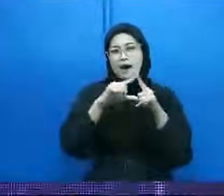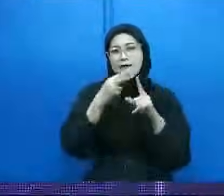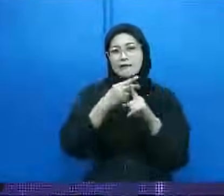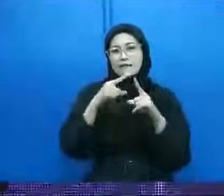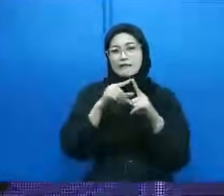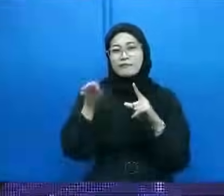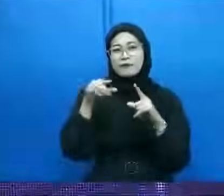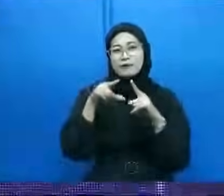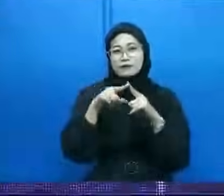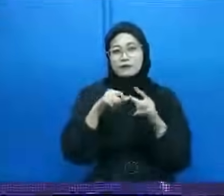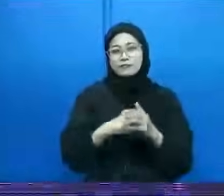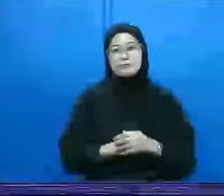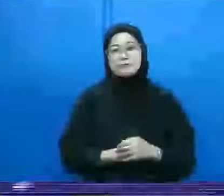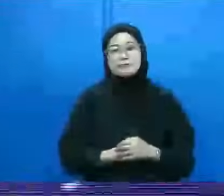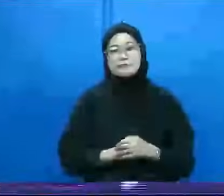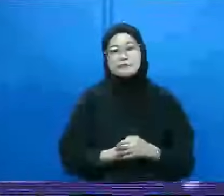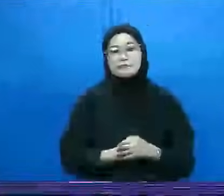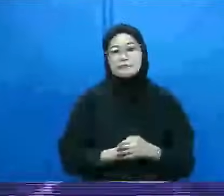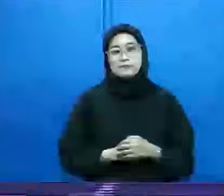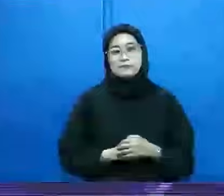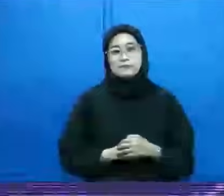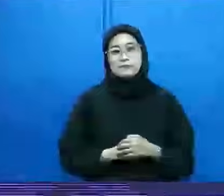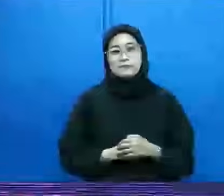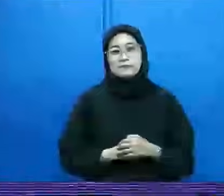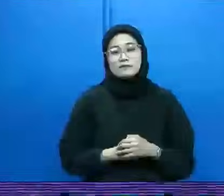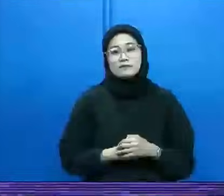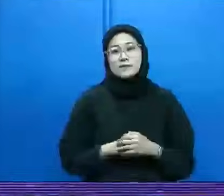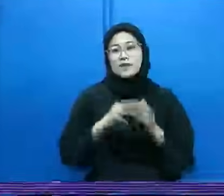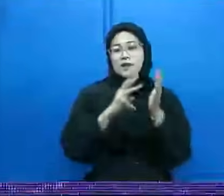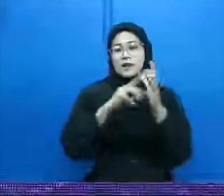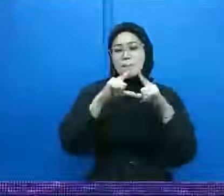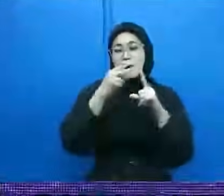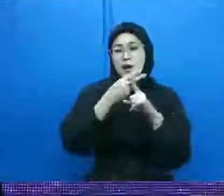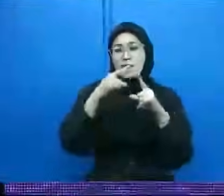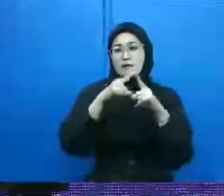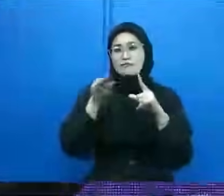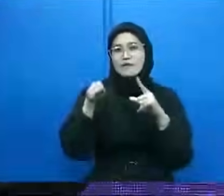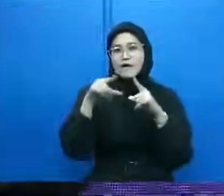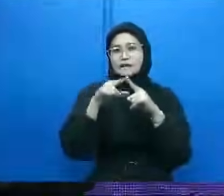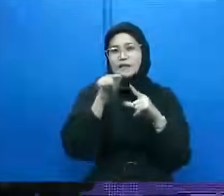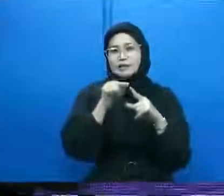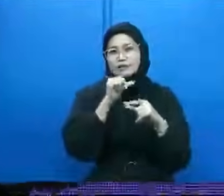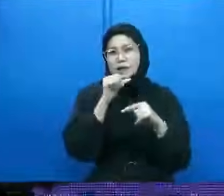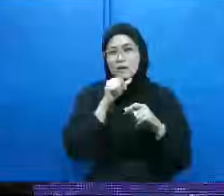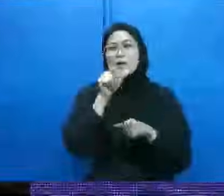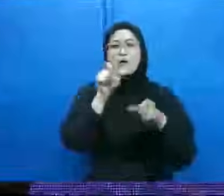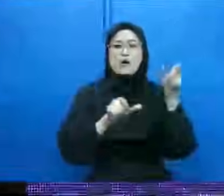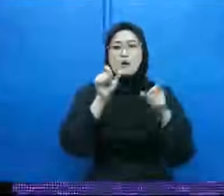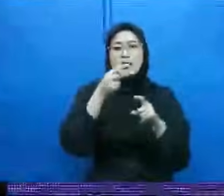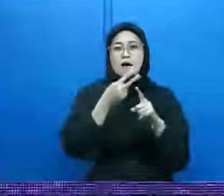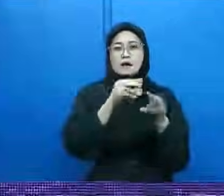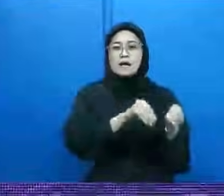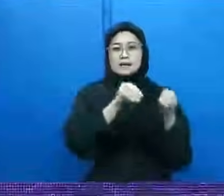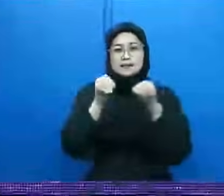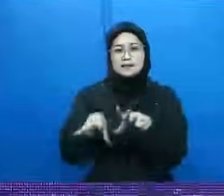Bagi orang-orang takwa dia akan mendapatkan keuntungan. Apa mafaza itu? Adalah orang-orang faizun. Siapa faizun itu? Orang-orang